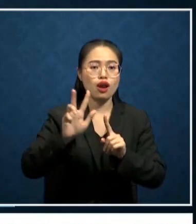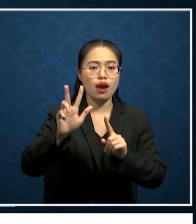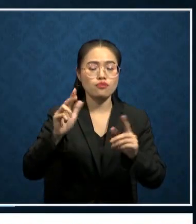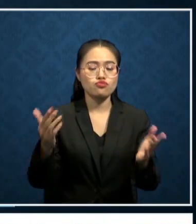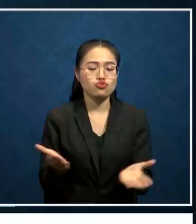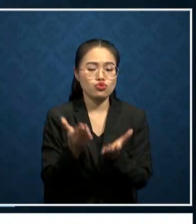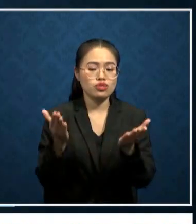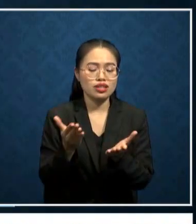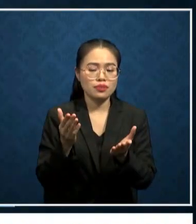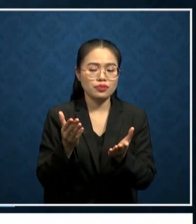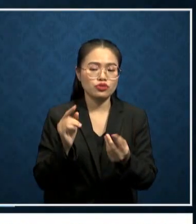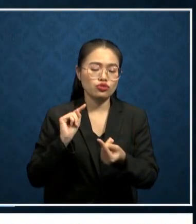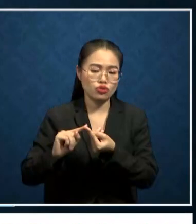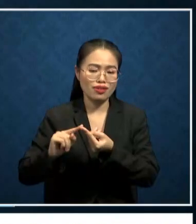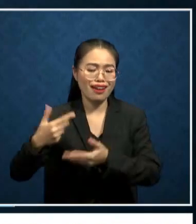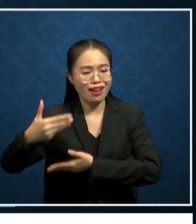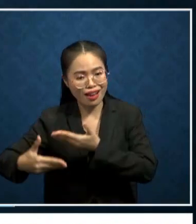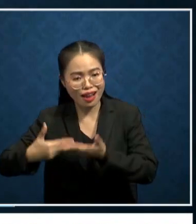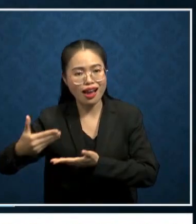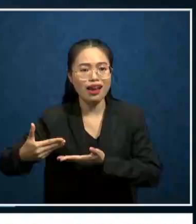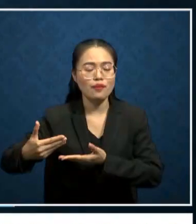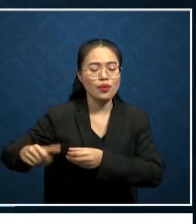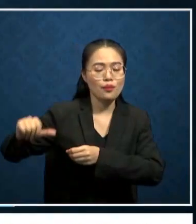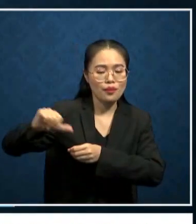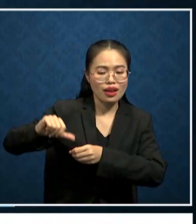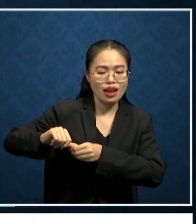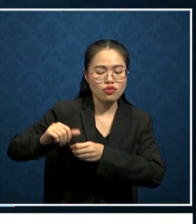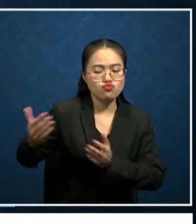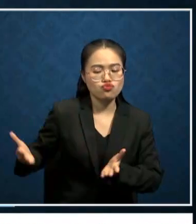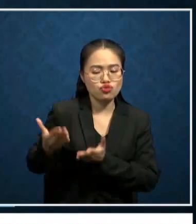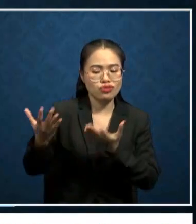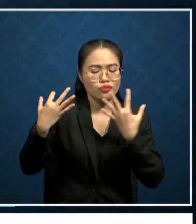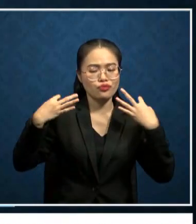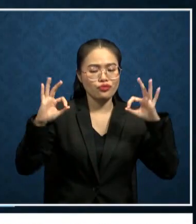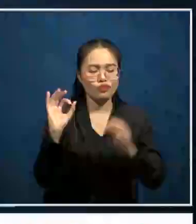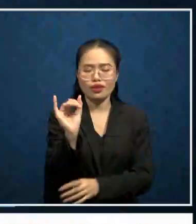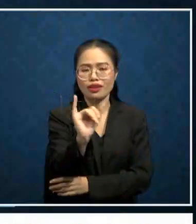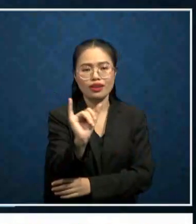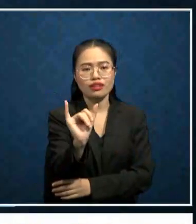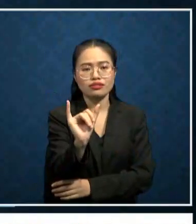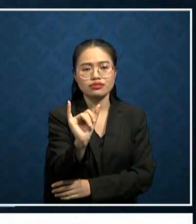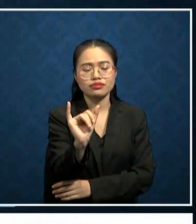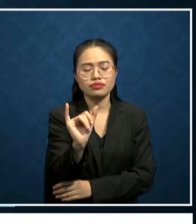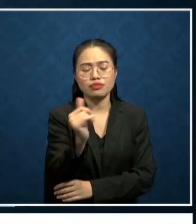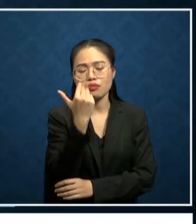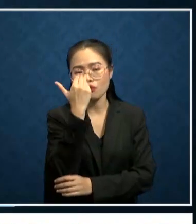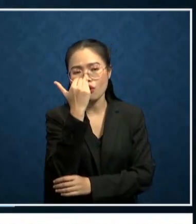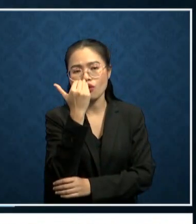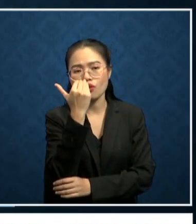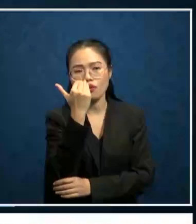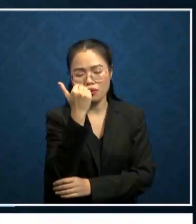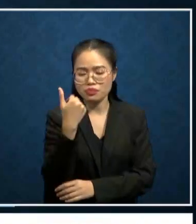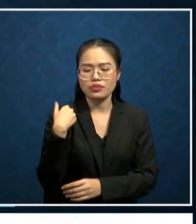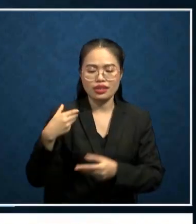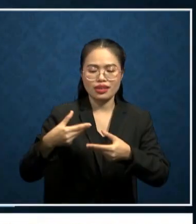แข่งขันในกิจกรพลังงานตัวเนี้นะครับยังไม่ได้เป็นการส่งเสริมการแข่งขันเสรีอย่างแท้จริงนะแม้จะมีการออก